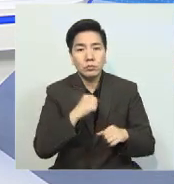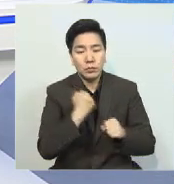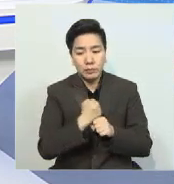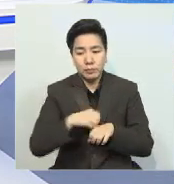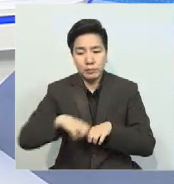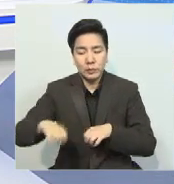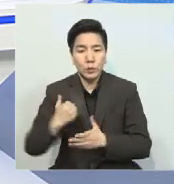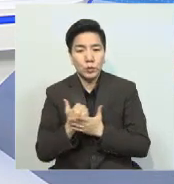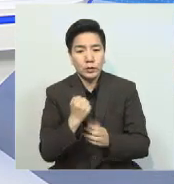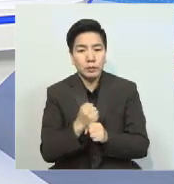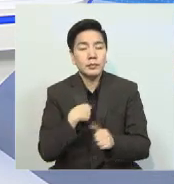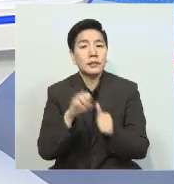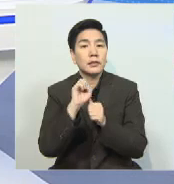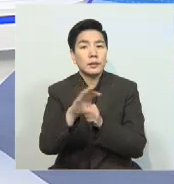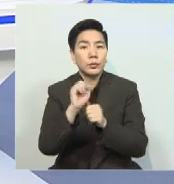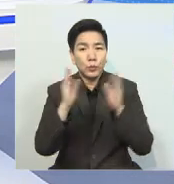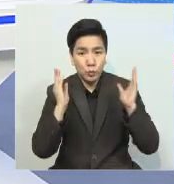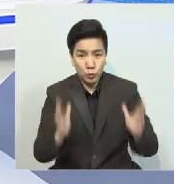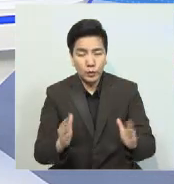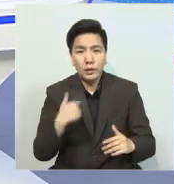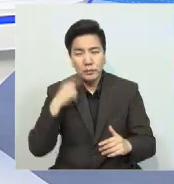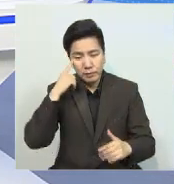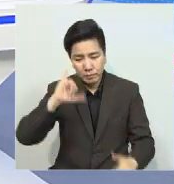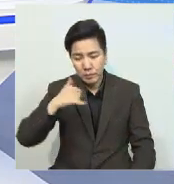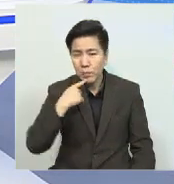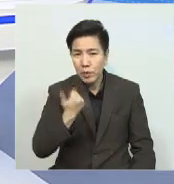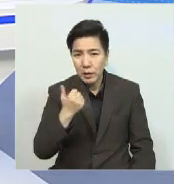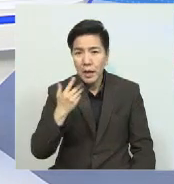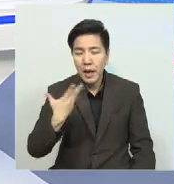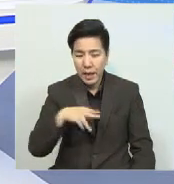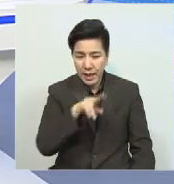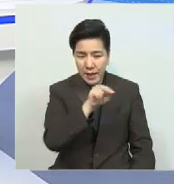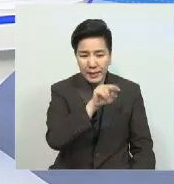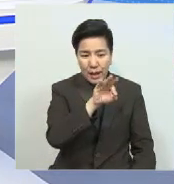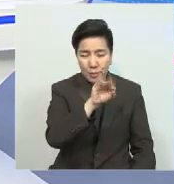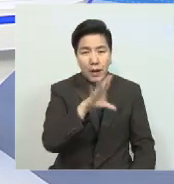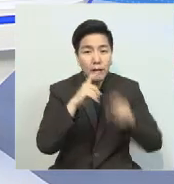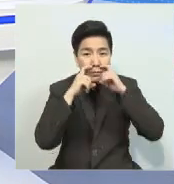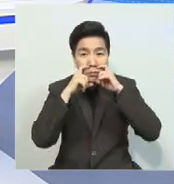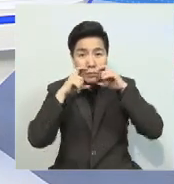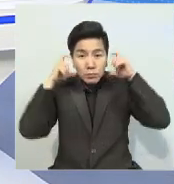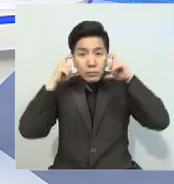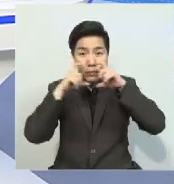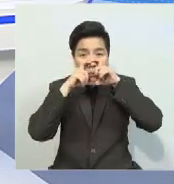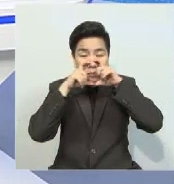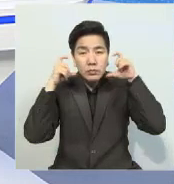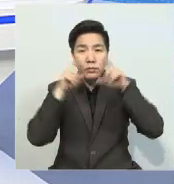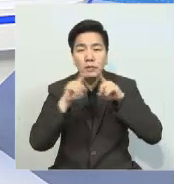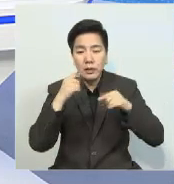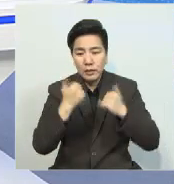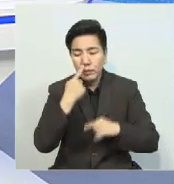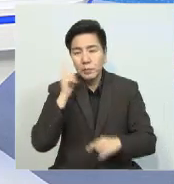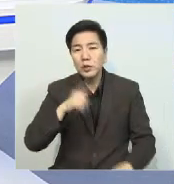มือกันอยู่ แล้วก็แนะนำประชาชนด้วยนะคะว่าบางคนก็บอกว่าต้องใช้ N95 แต่ว่า อย่างที่ทราบกันดีว่าเ